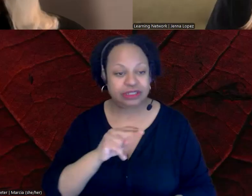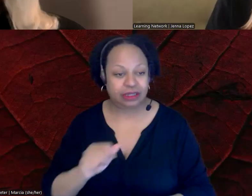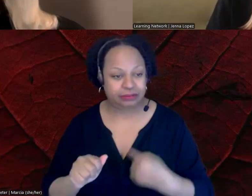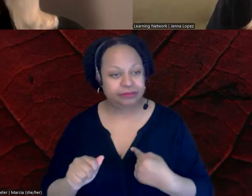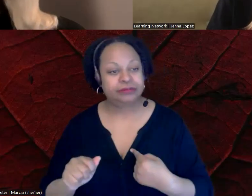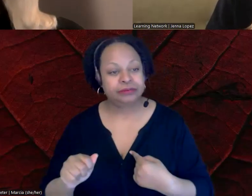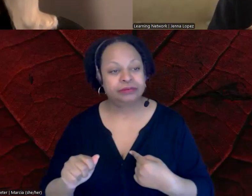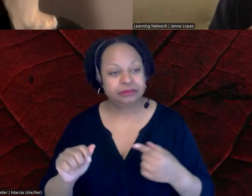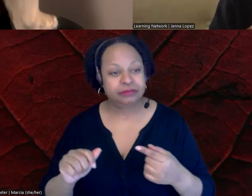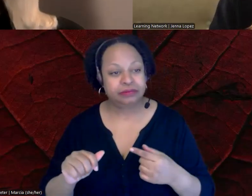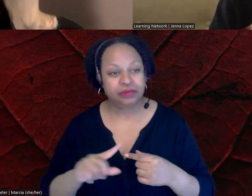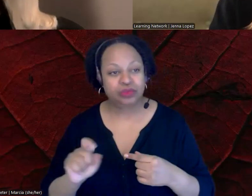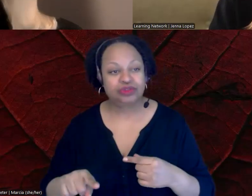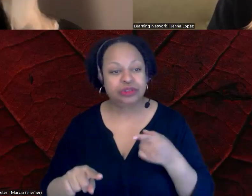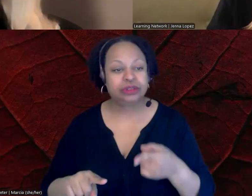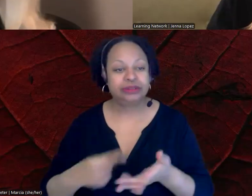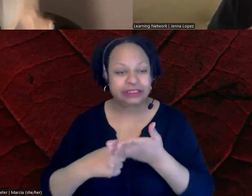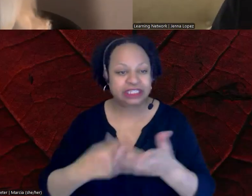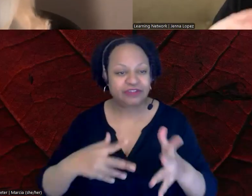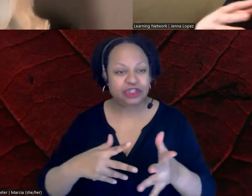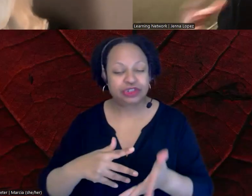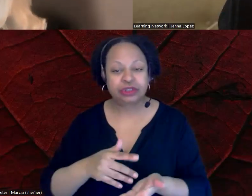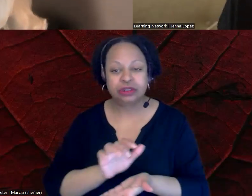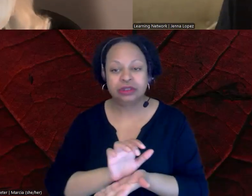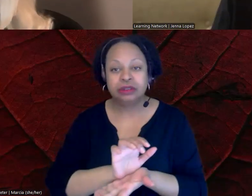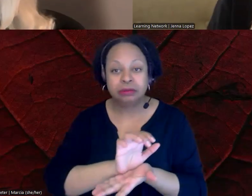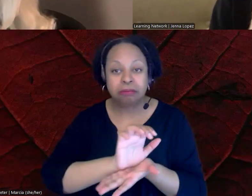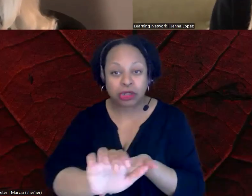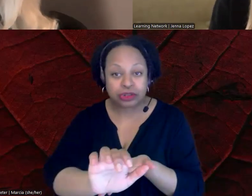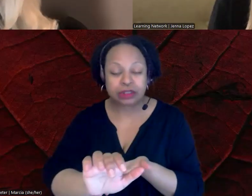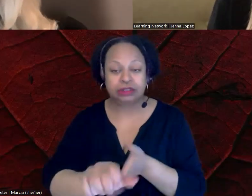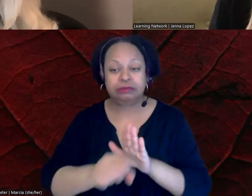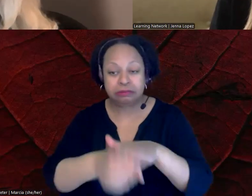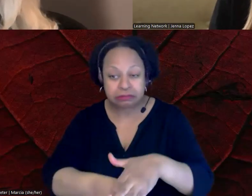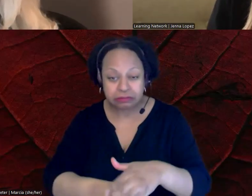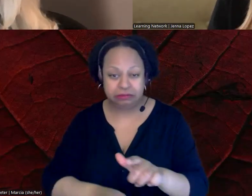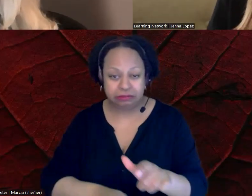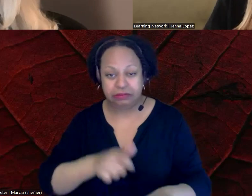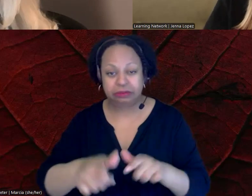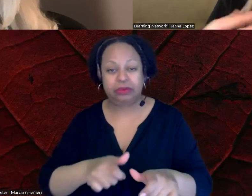Vous avez mentionné brièvement les personnes marginalisées.